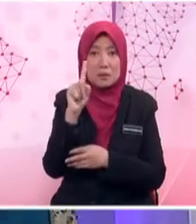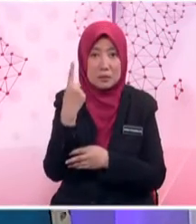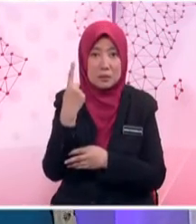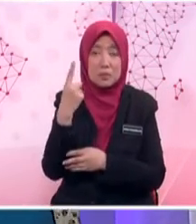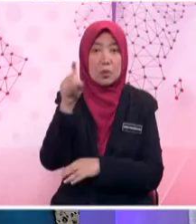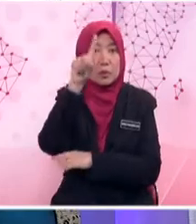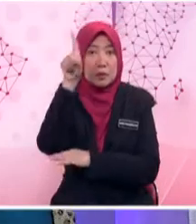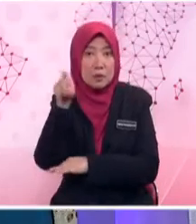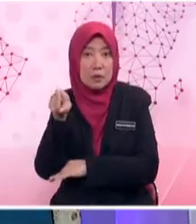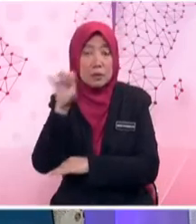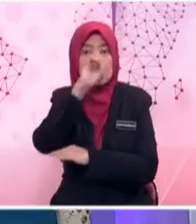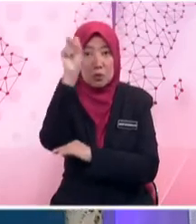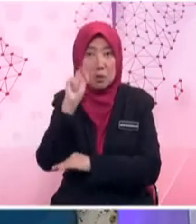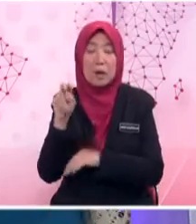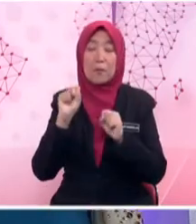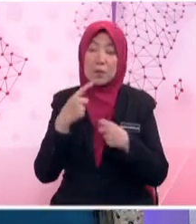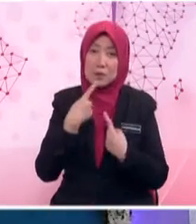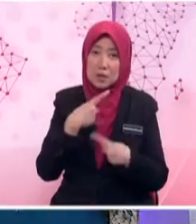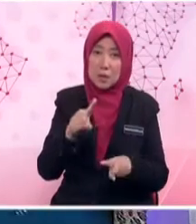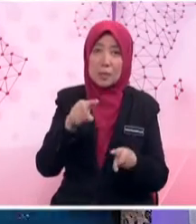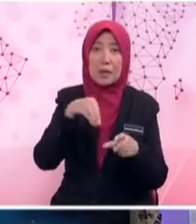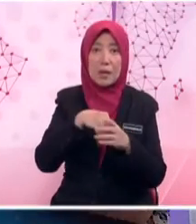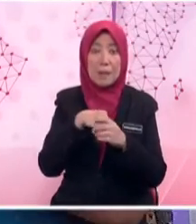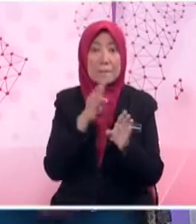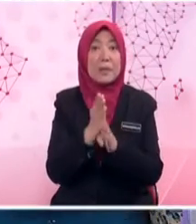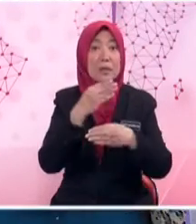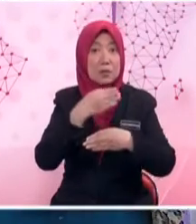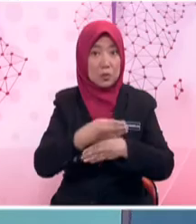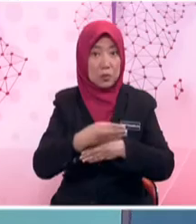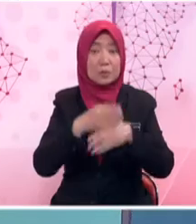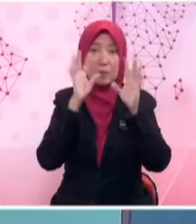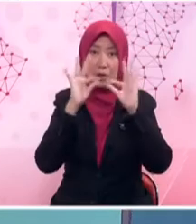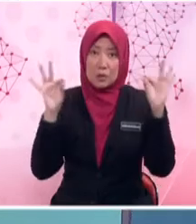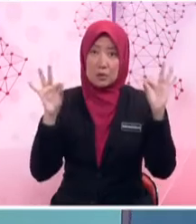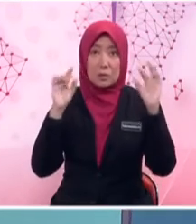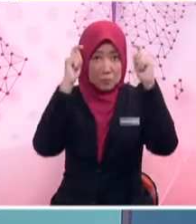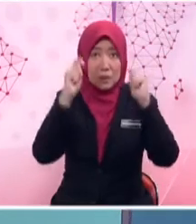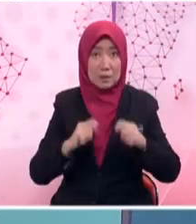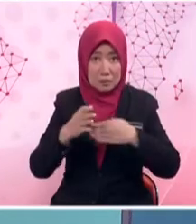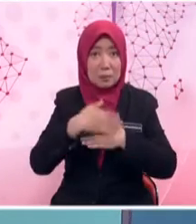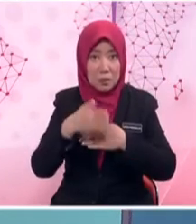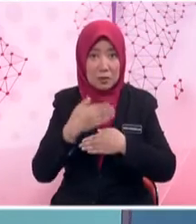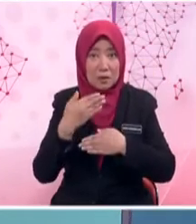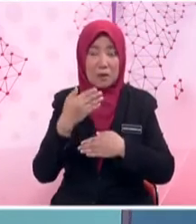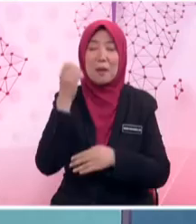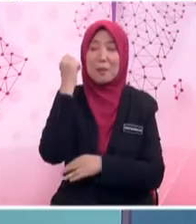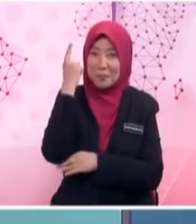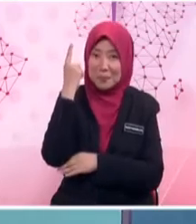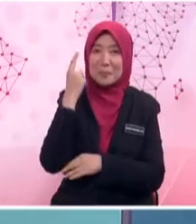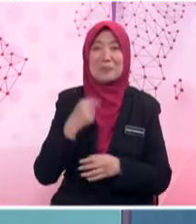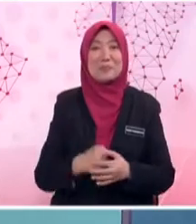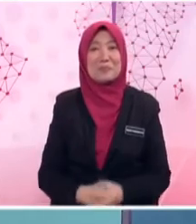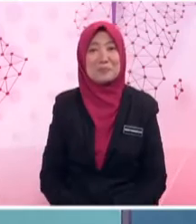soalan, kita boleh jawab dengan dalam bentuk ayat. Saya rasa teknik cikgu ni memang sangat mudah untuk kita faham. Ya, okey. Kita teruskan